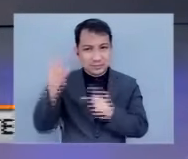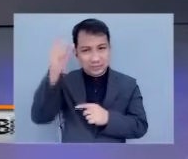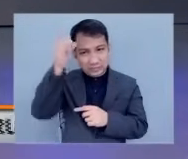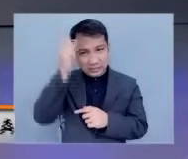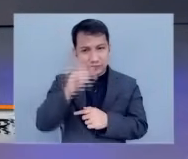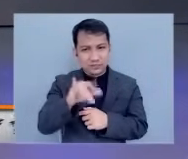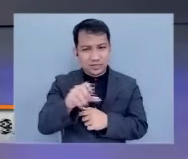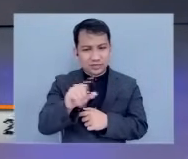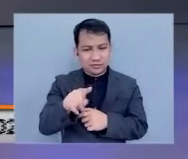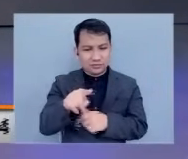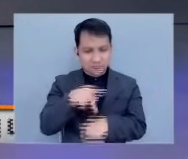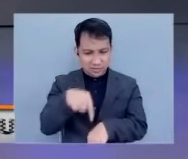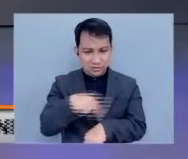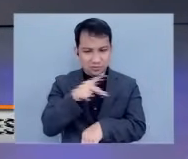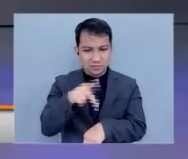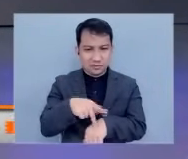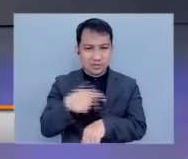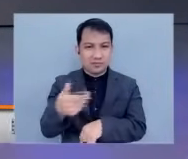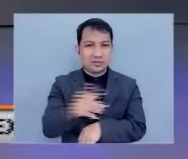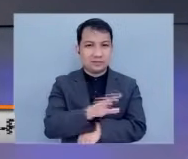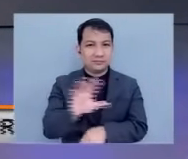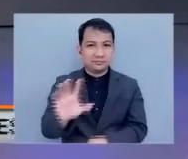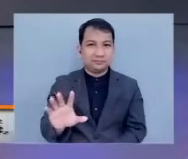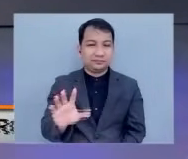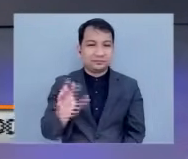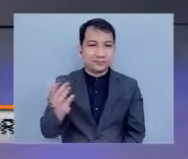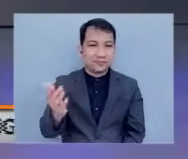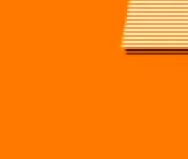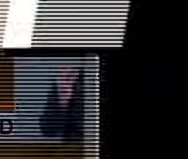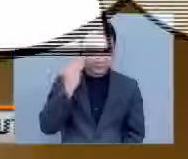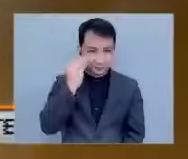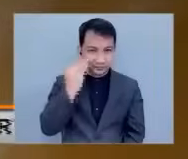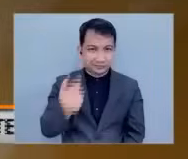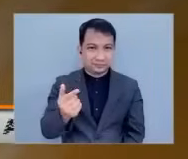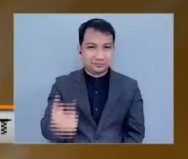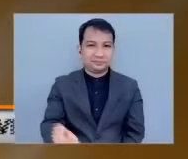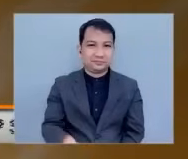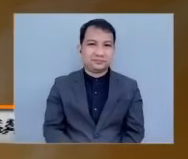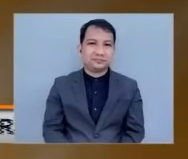sa ating bansa? Nasa frontline na balitang yan, si Mon Gualvez.